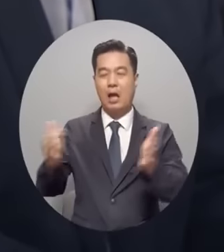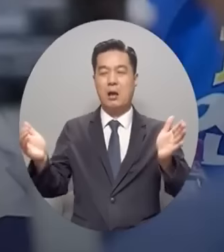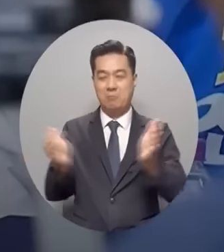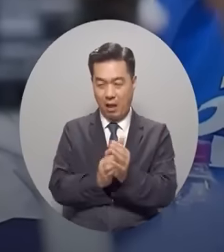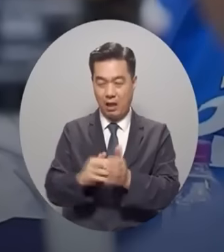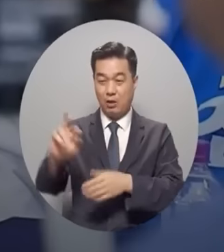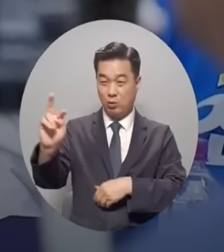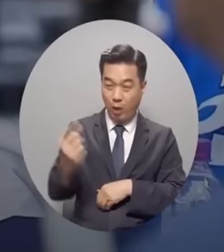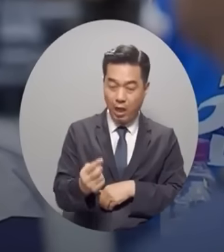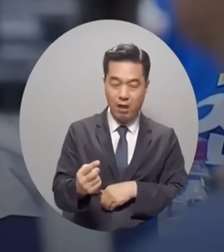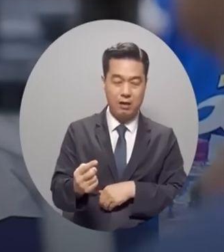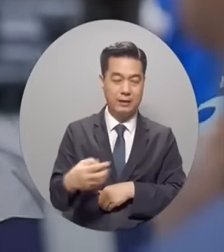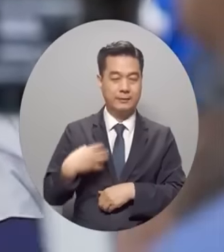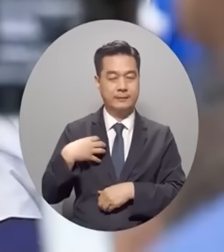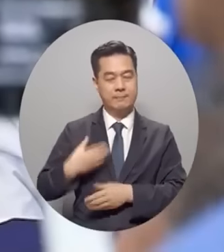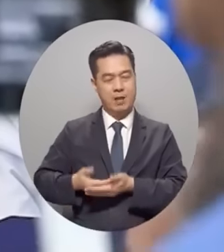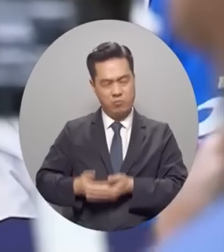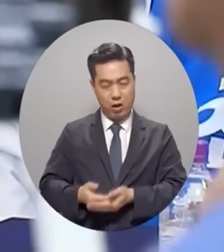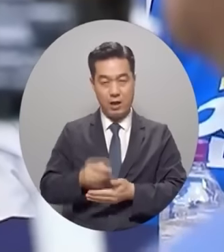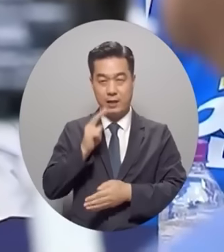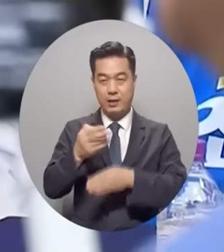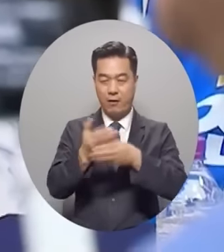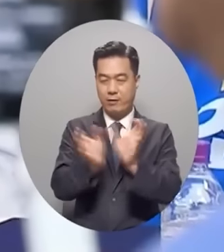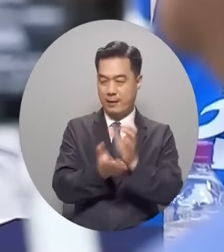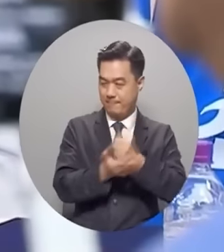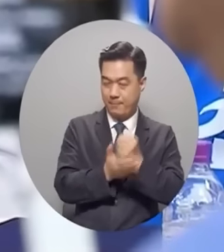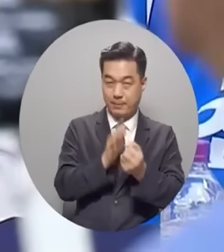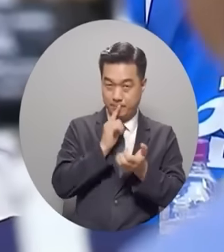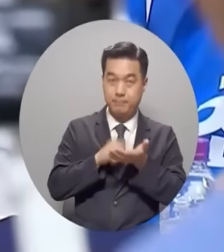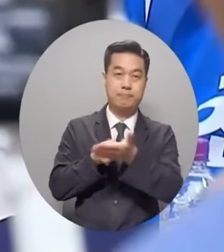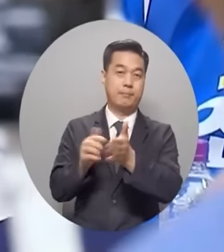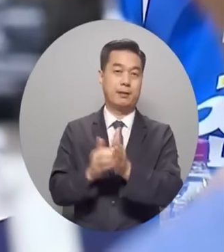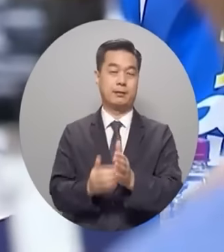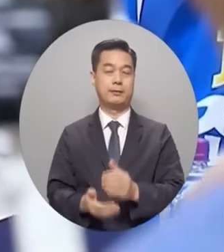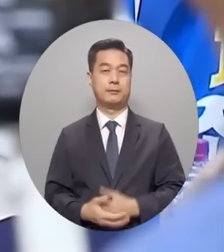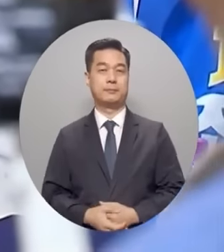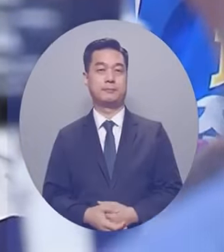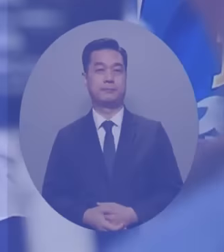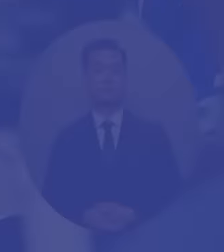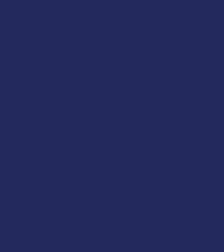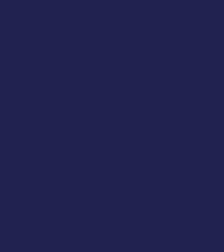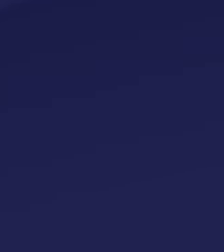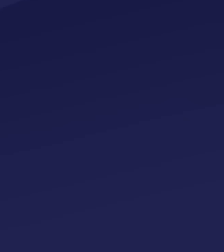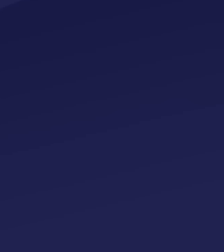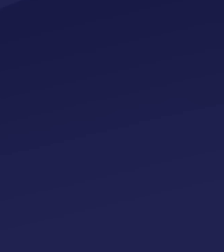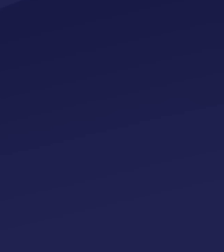무거운 책임을 져야 한다며 여당을 압박했습니다. MBC 뉴스 손하늘입니다.